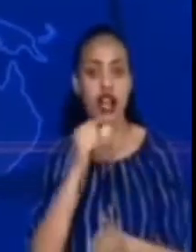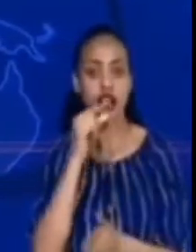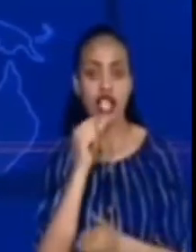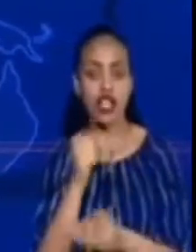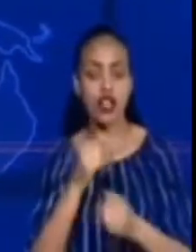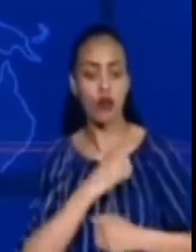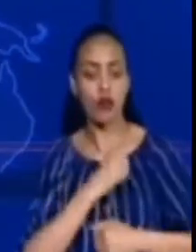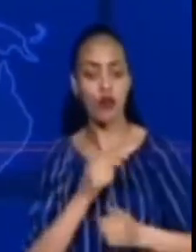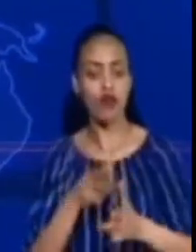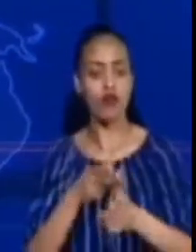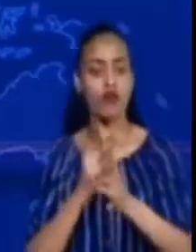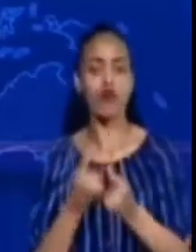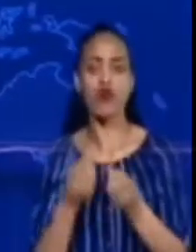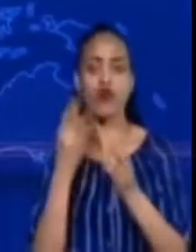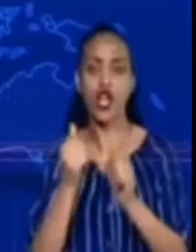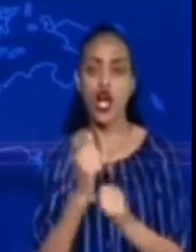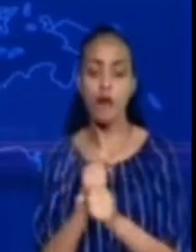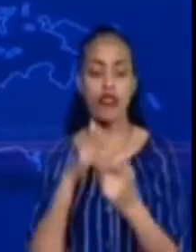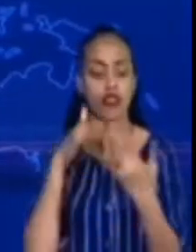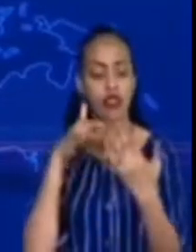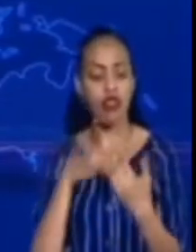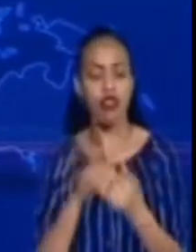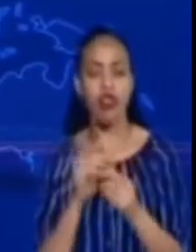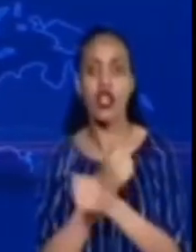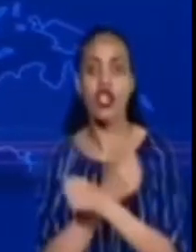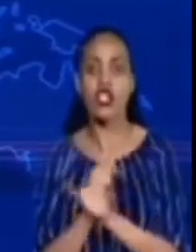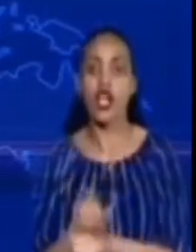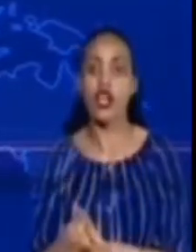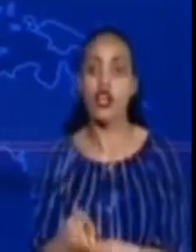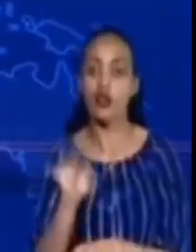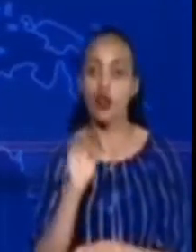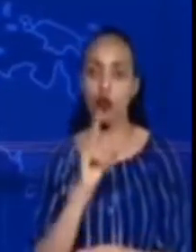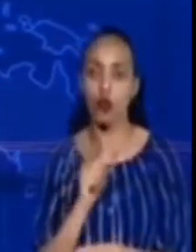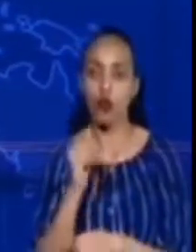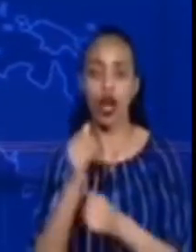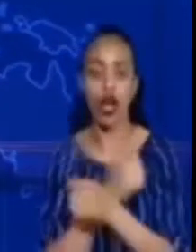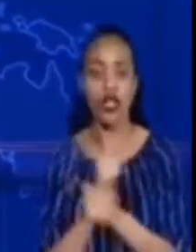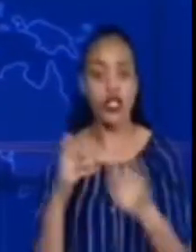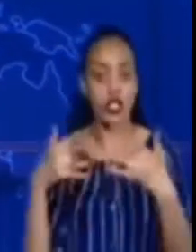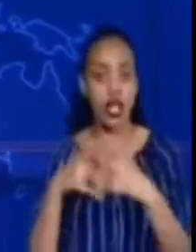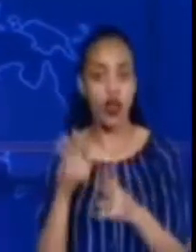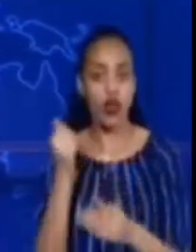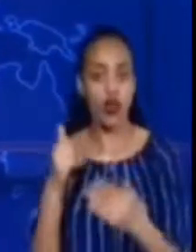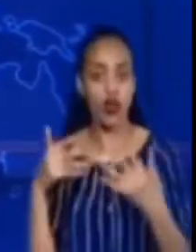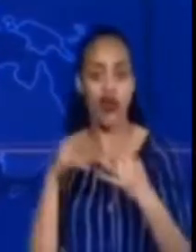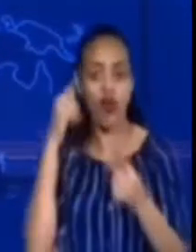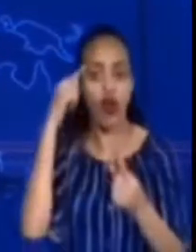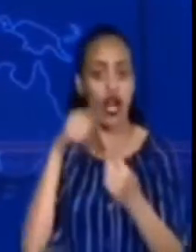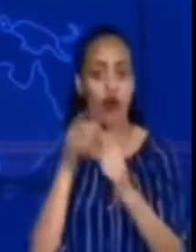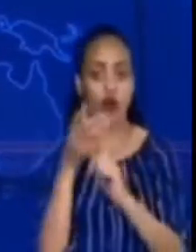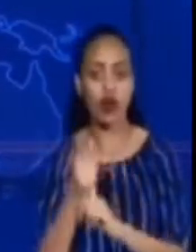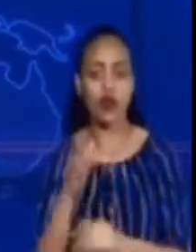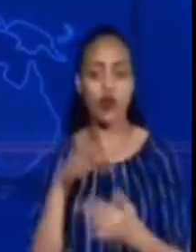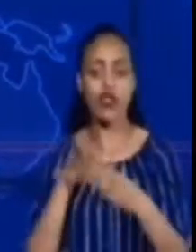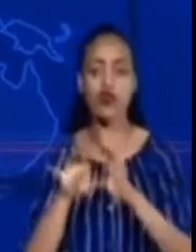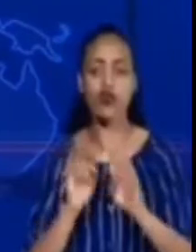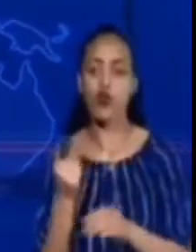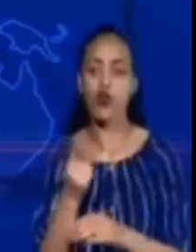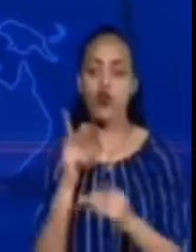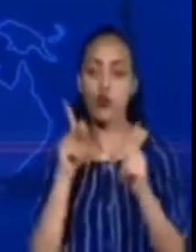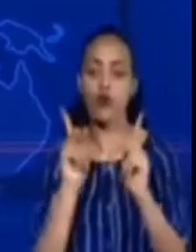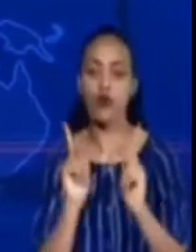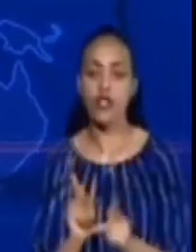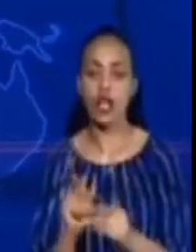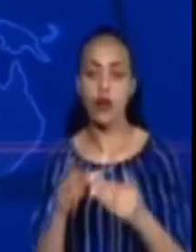ነው። ሀብታሙ አያሌው ዛሬ ቆሻሻ ቢሆንም ተወጥቶ የማይናገር ካዲ